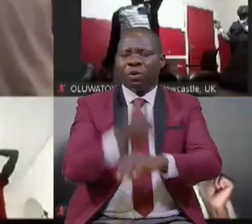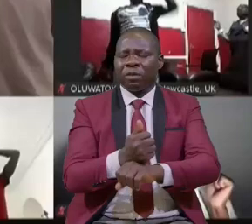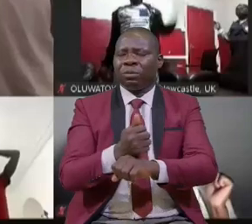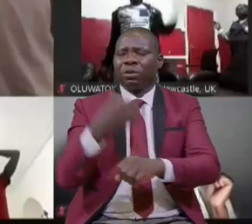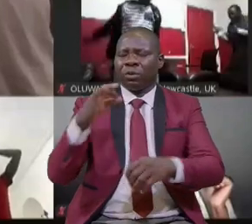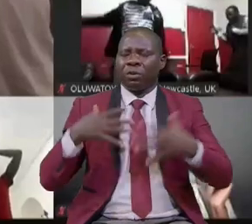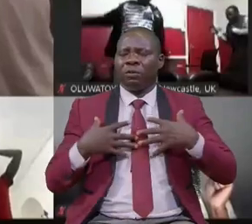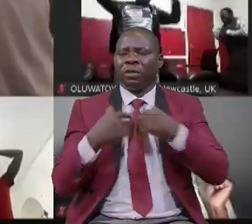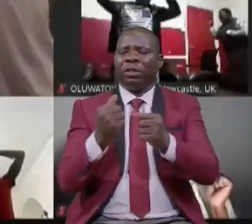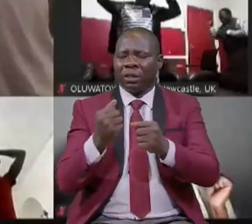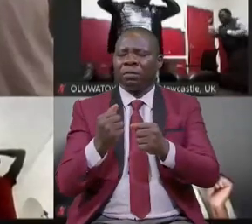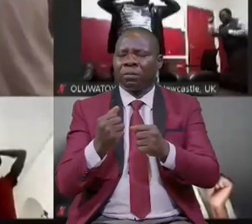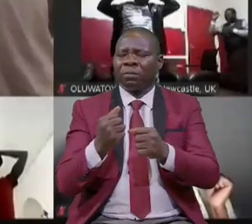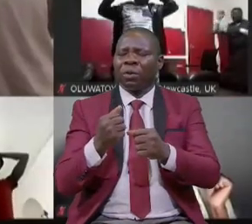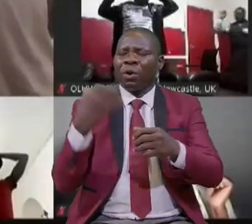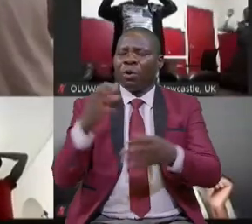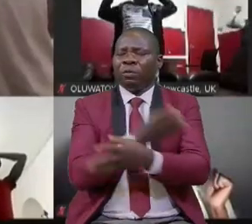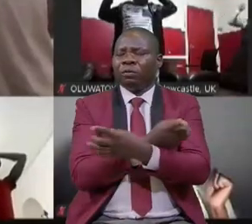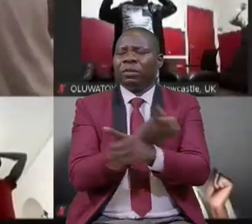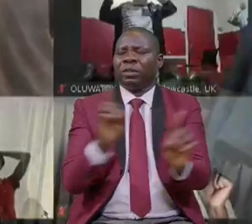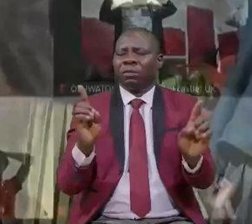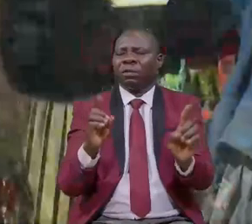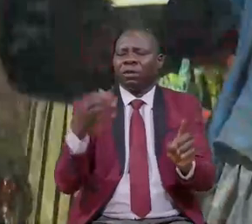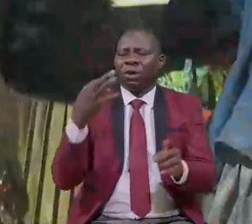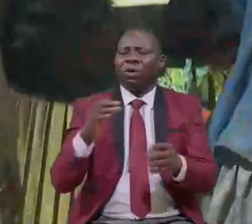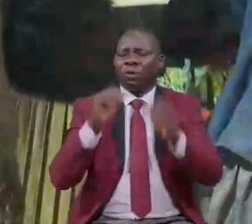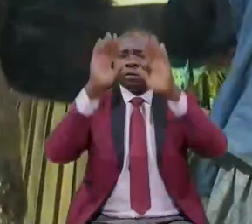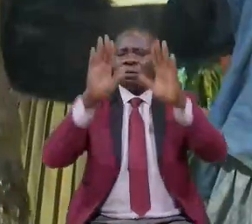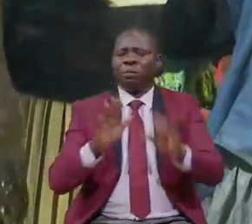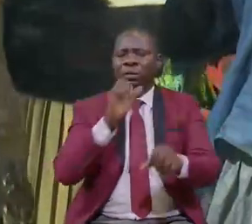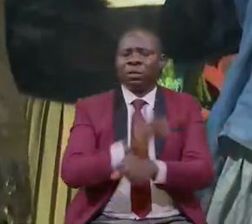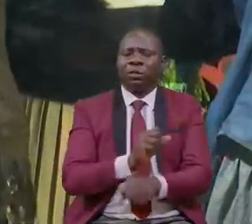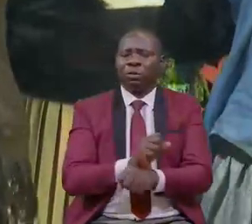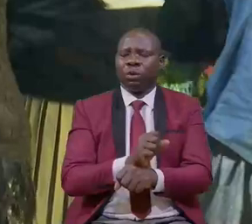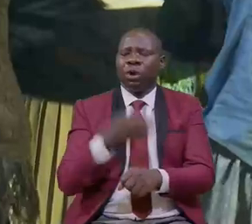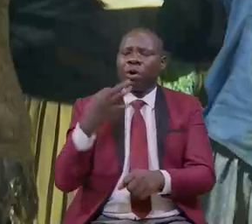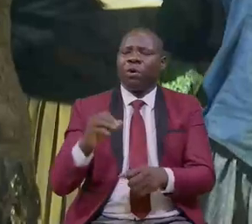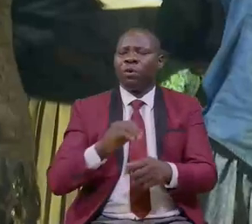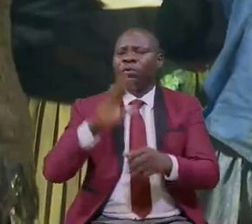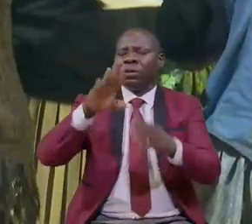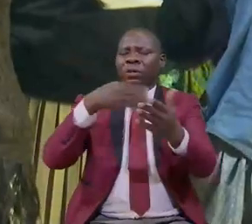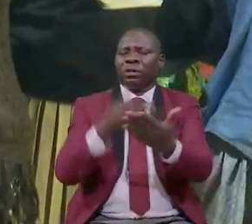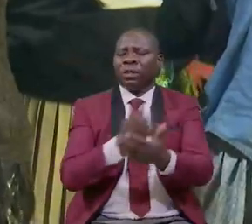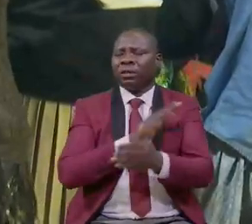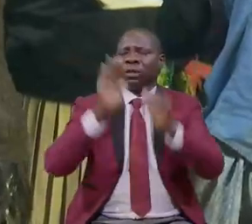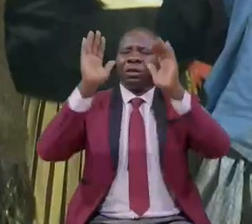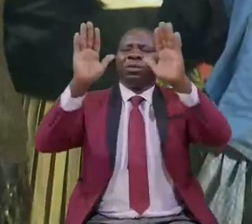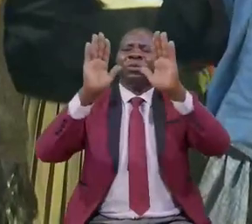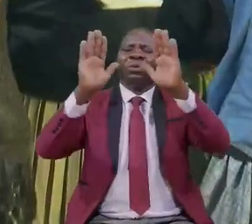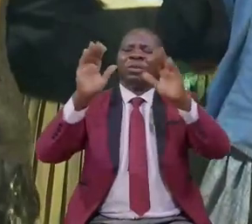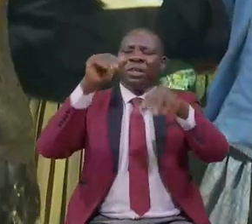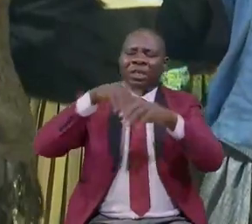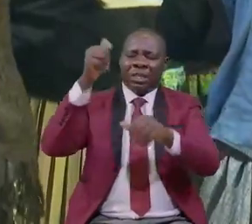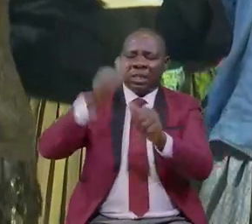Confirmation de guérison, de délivrance, de miracle, de signes et de prodiges